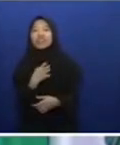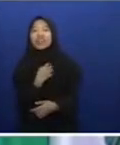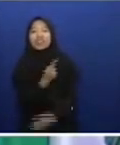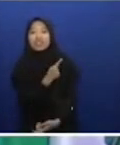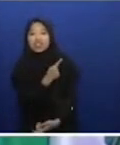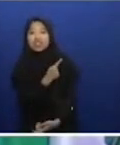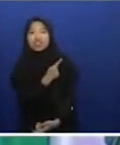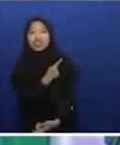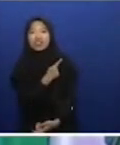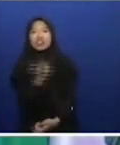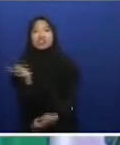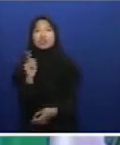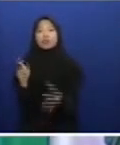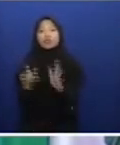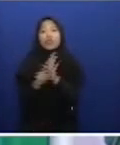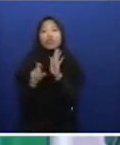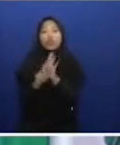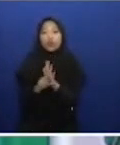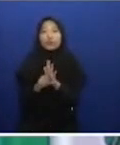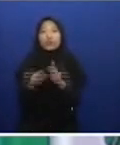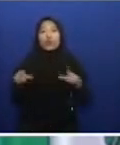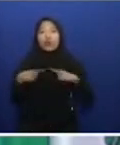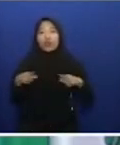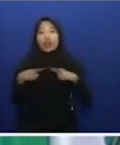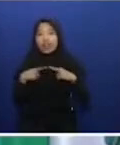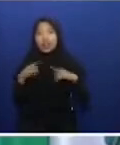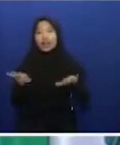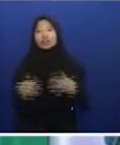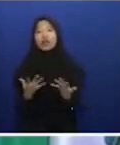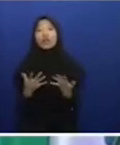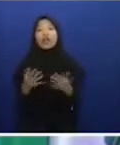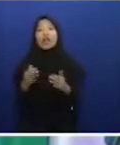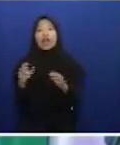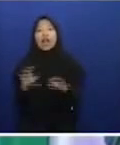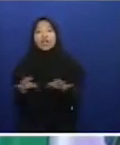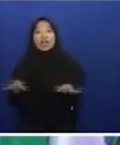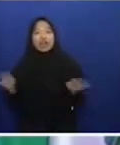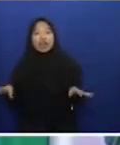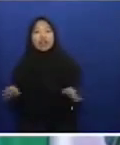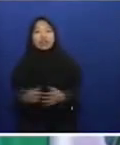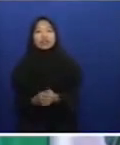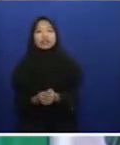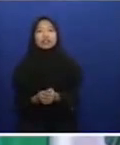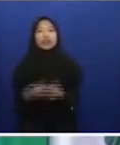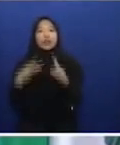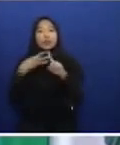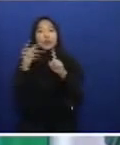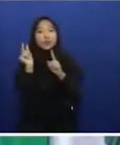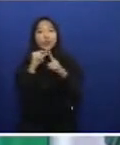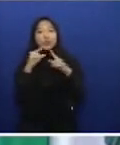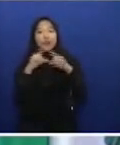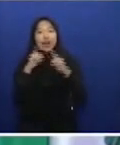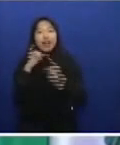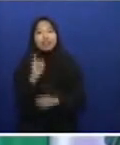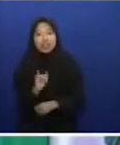Orang-orang kaya, anak menteri, anak konglomerat, anak jenderal, anak bupati, anak gubernur, belum